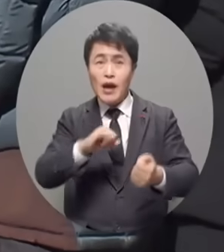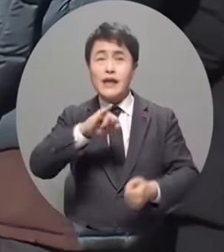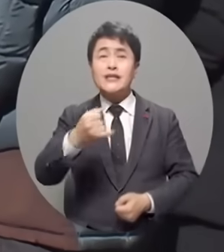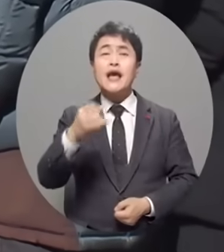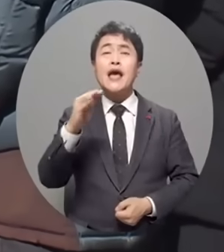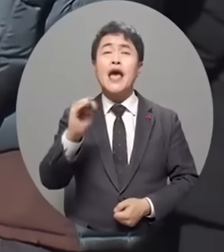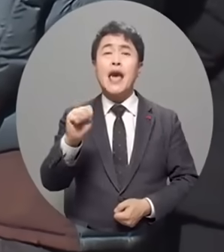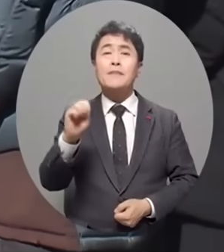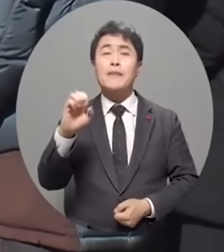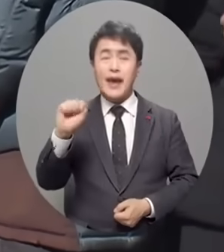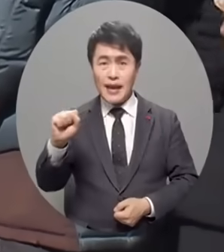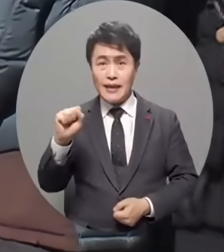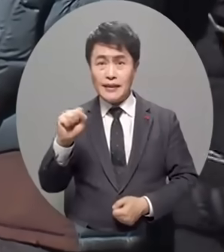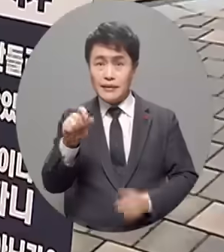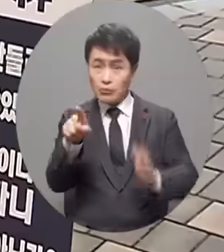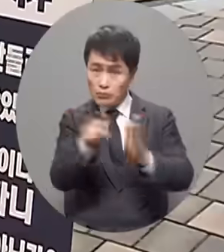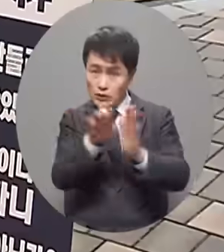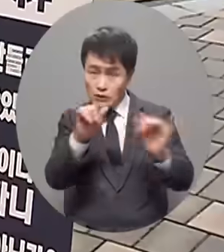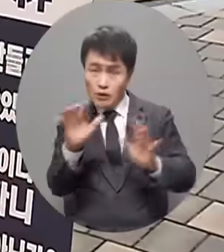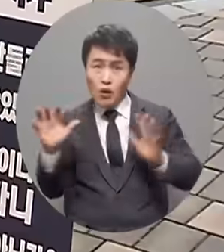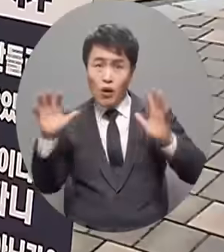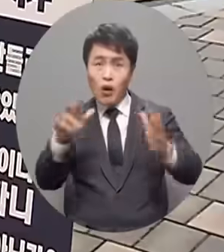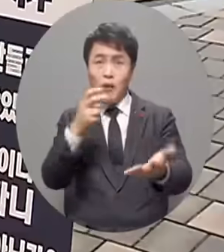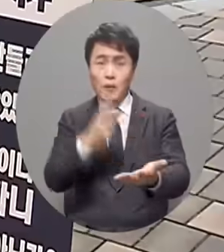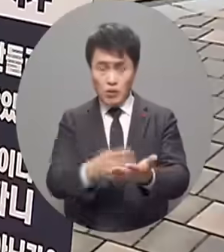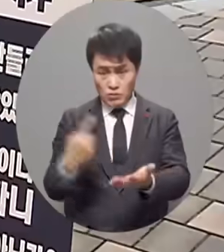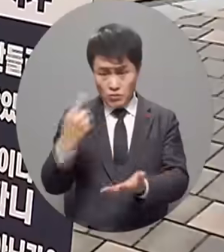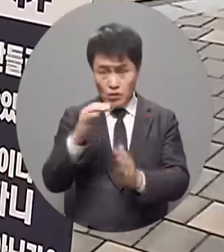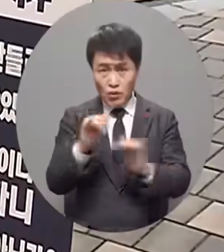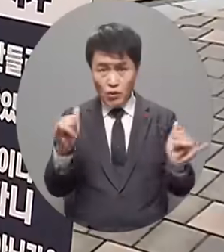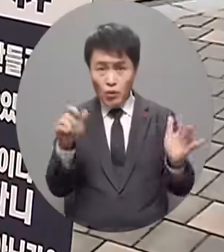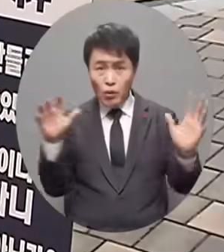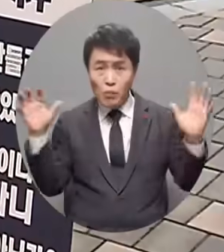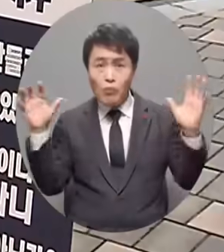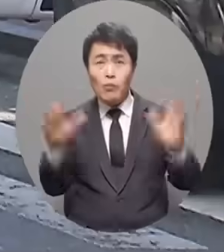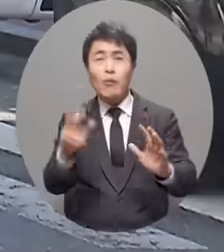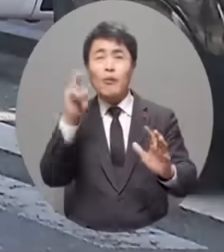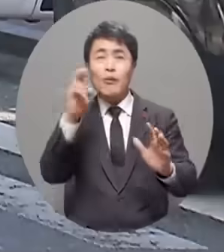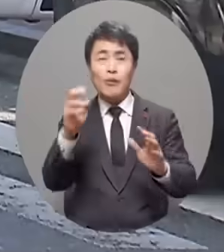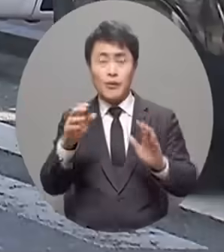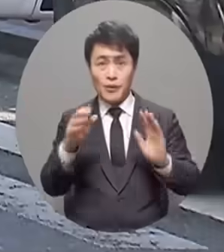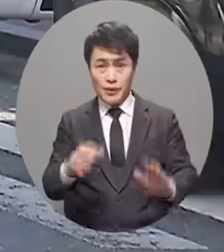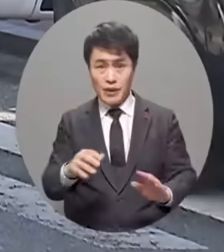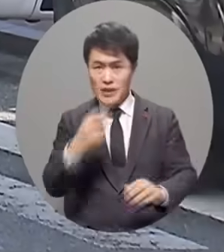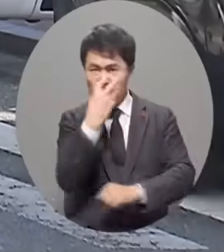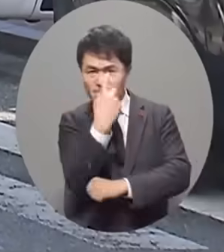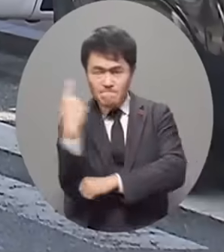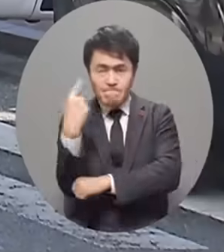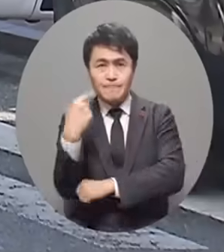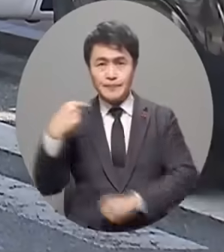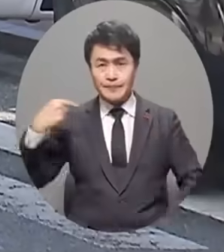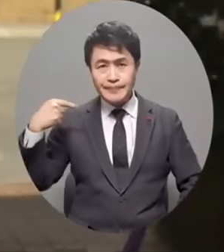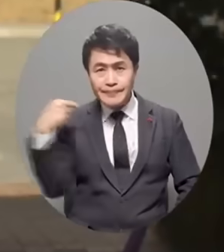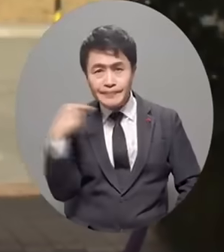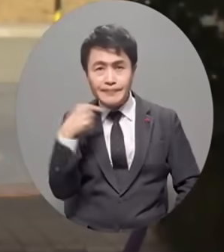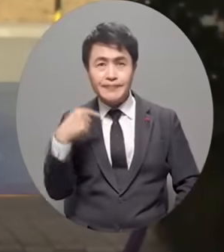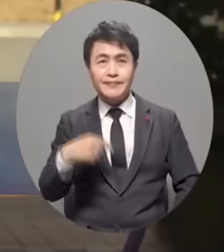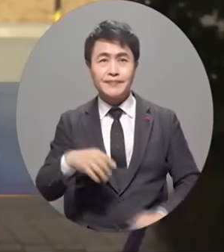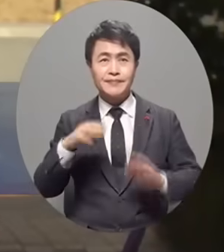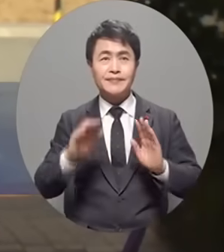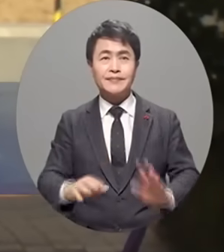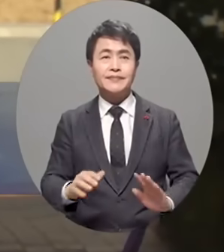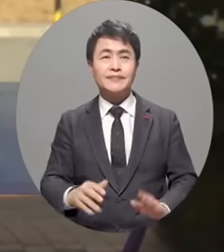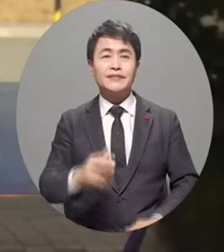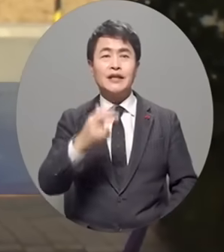신도들이 몰려들었습니다. 법원은 1,000명이 넘는 신도가 몰릴 것으로 예상해 경비를 강화했습니다. 정명석